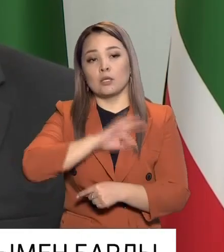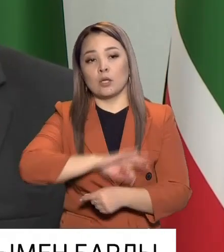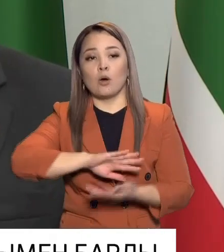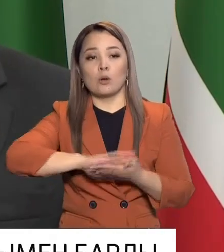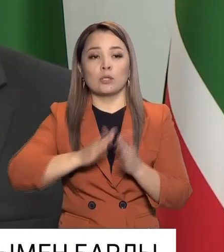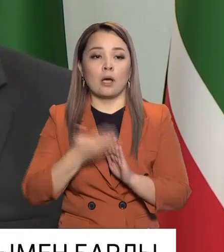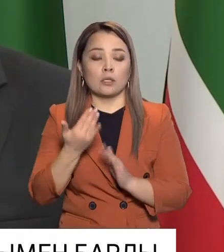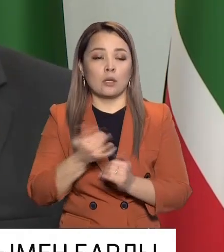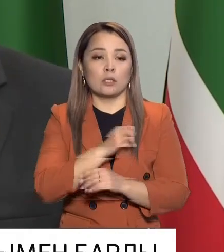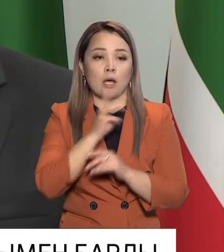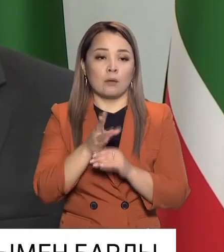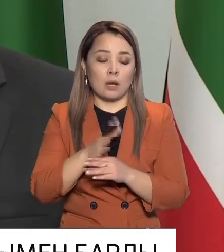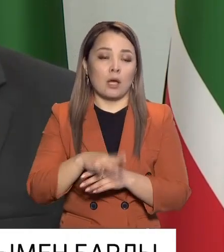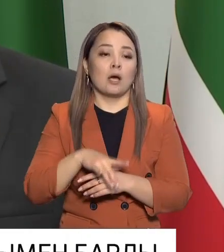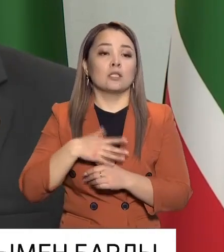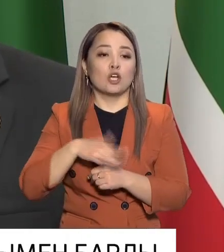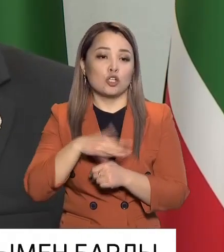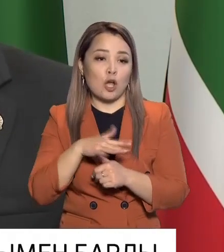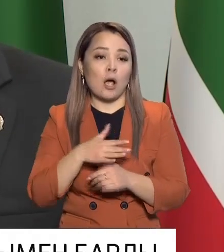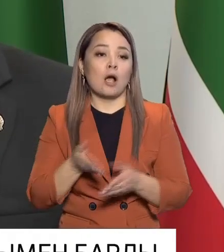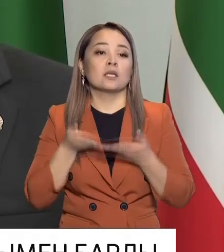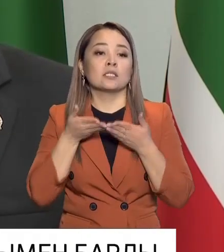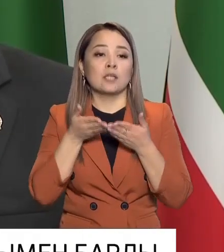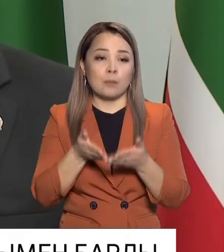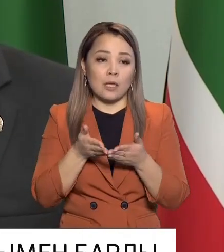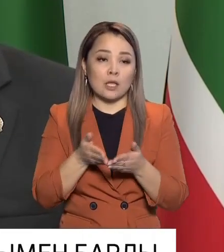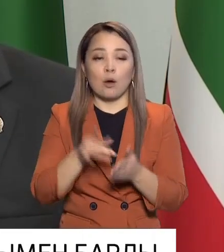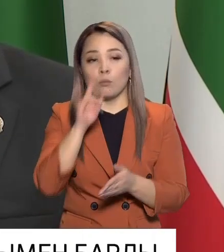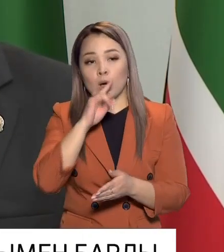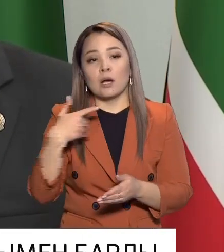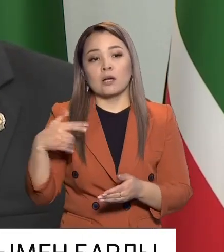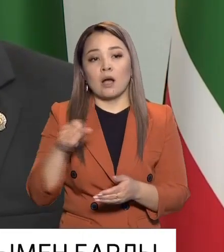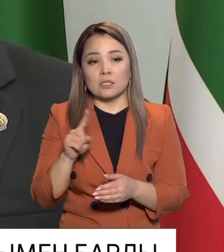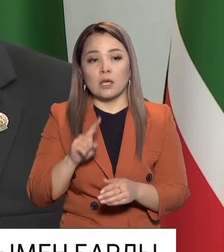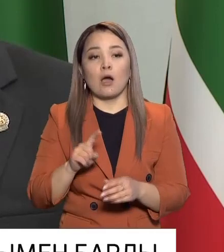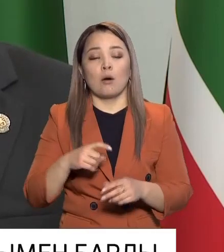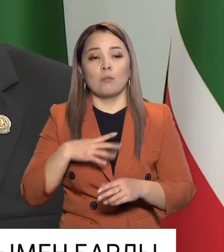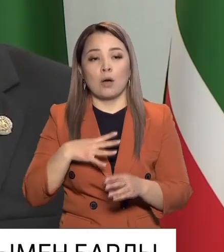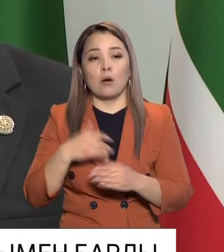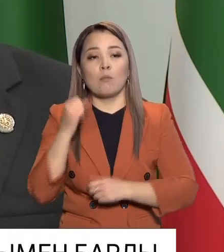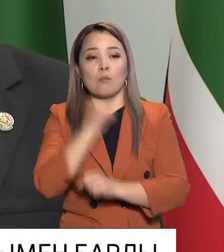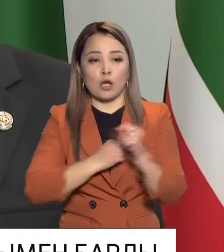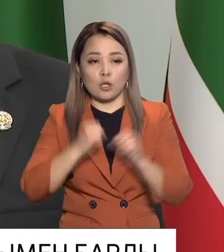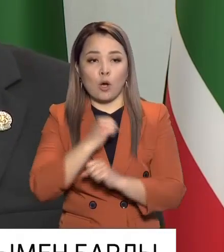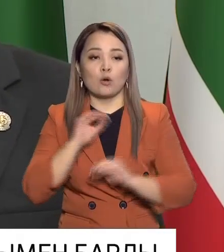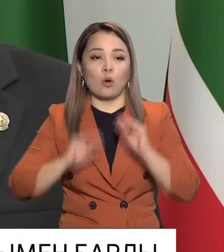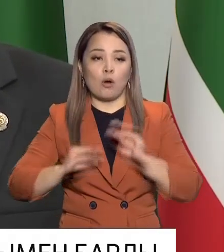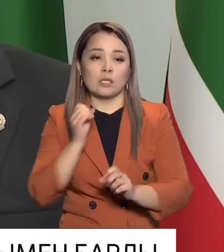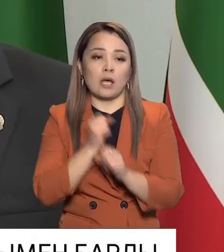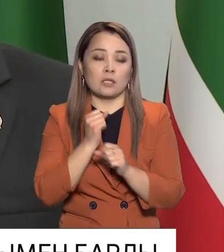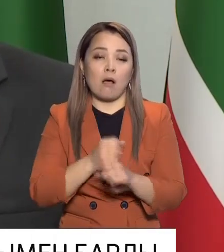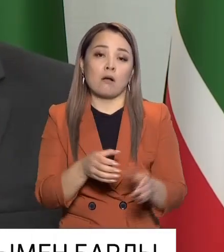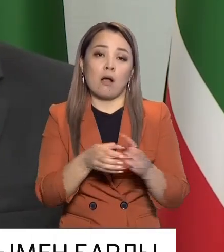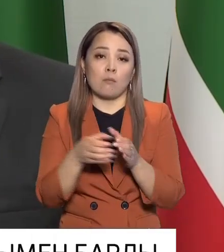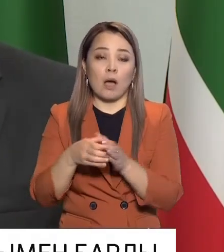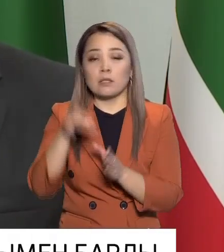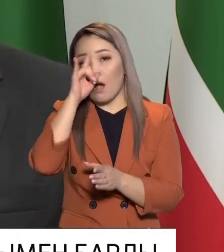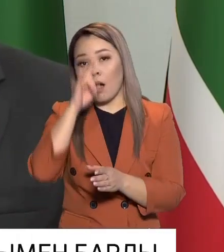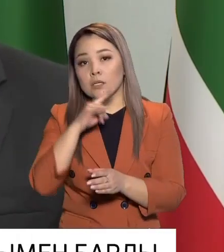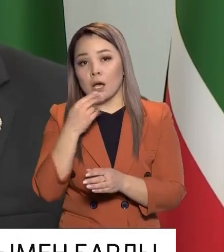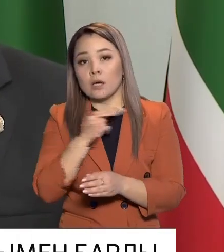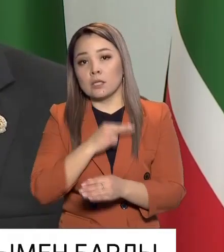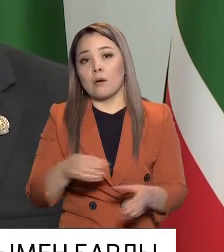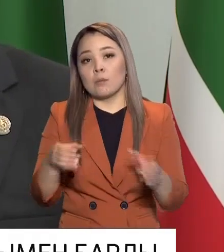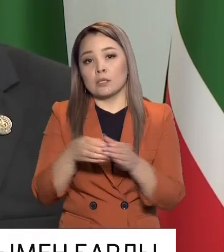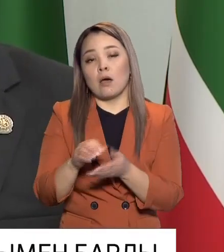бар. Енді тікұшақ, кеме құрастыру, мұнай-газ инжинирингі, мотор құрастыру сынды салалардағы компанияларымыз қазақстандық